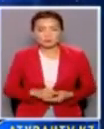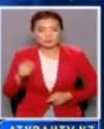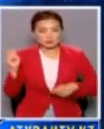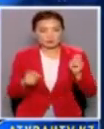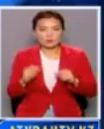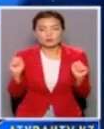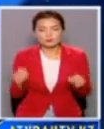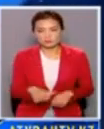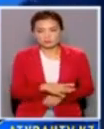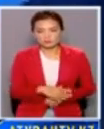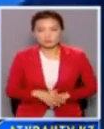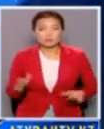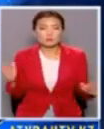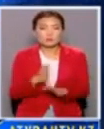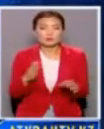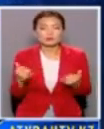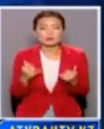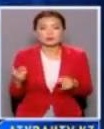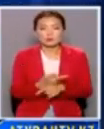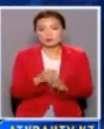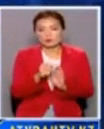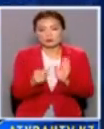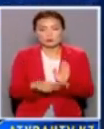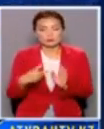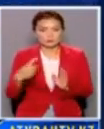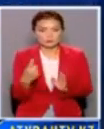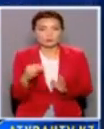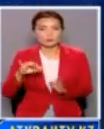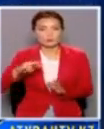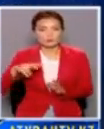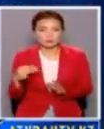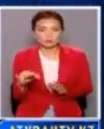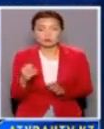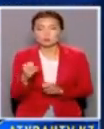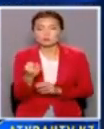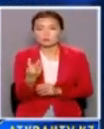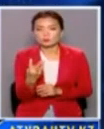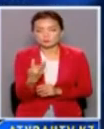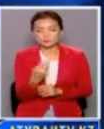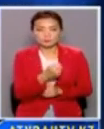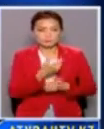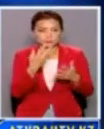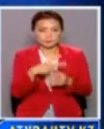мен найзағай күтіледі. Ауа температурасы түнде 16-21, солтүстікте 13, күндіз